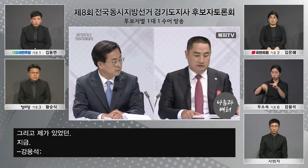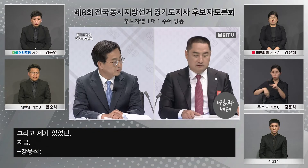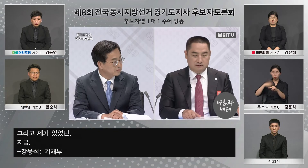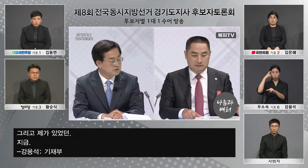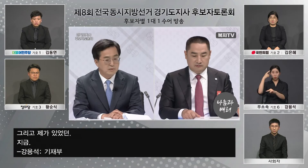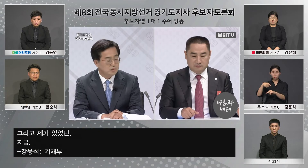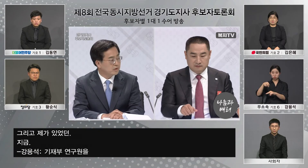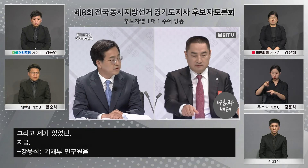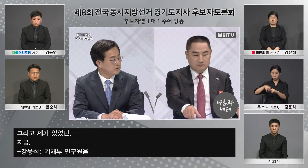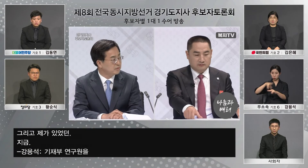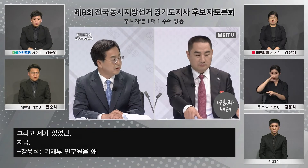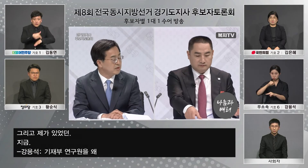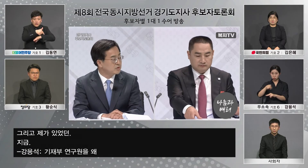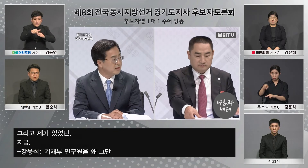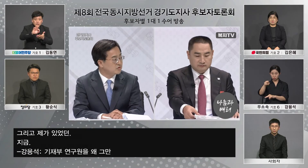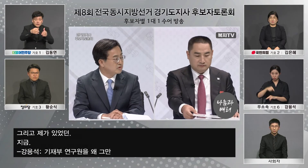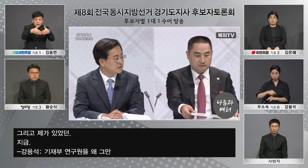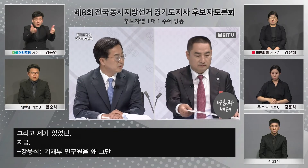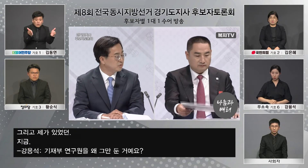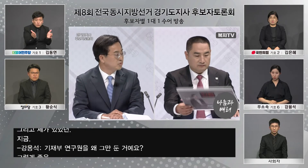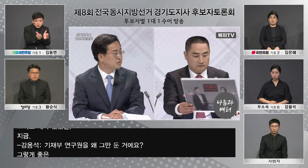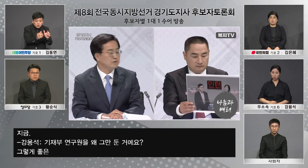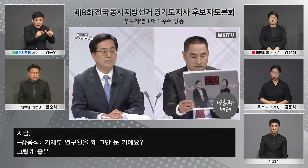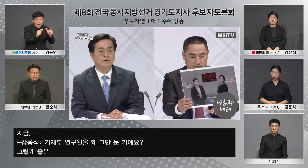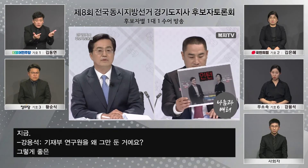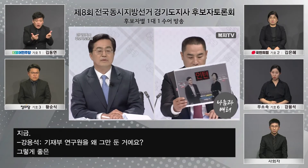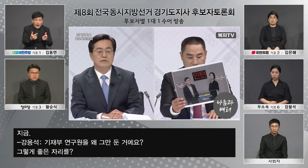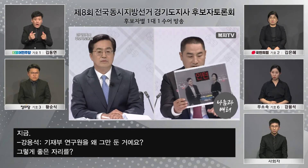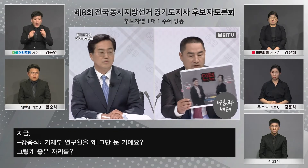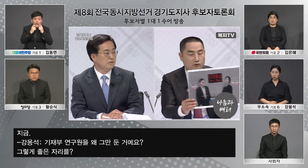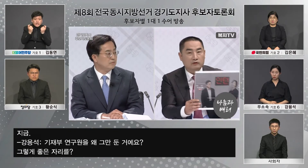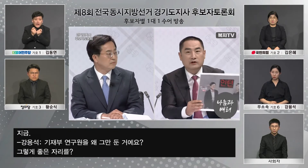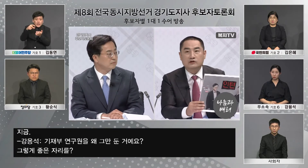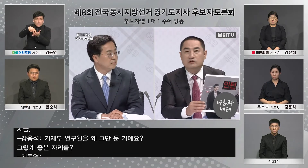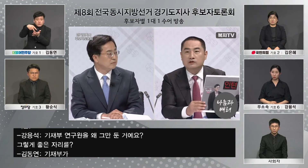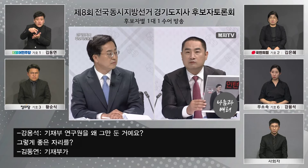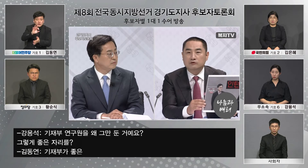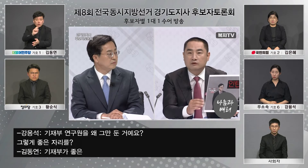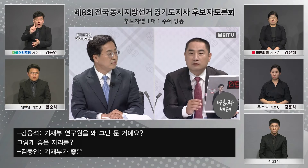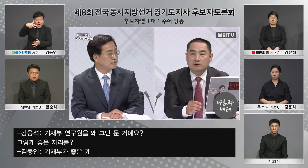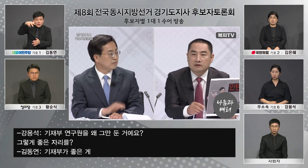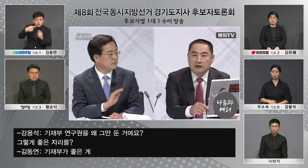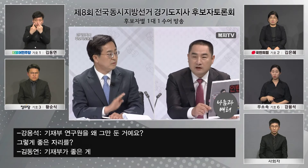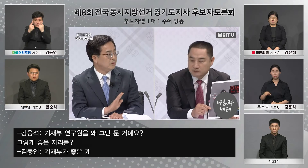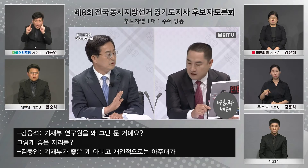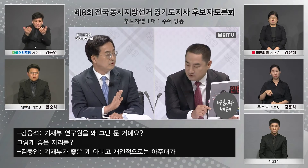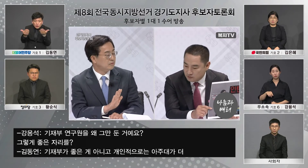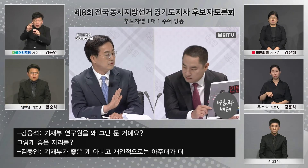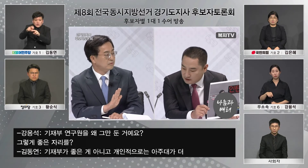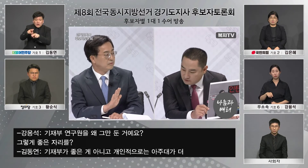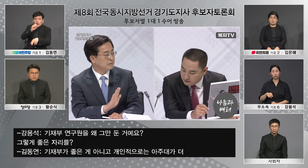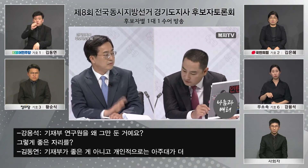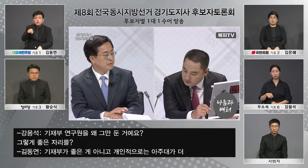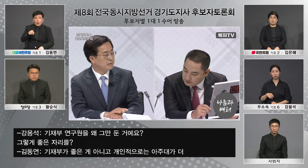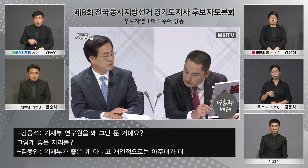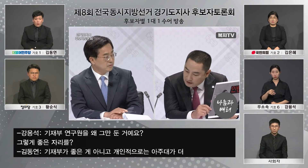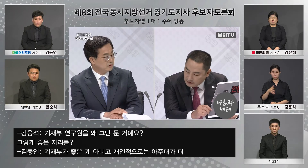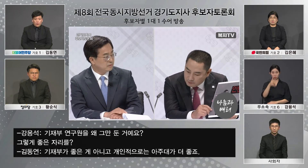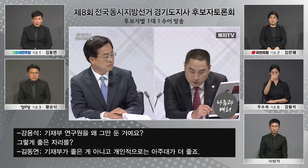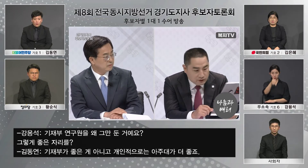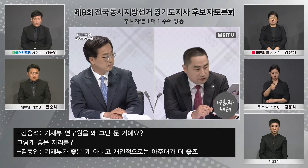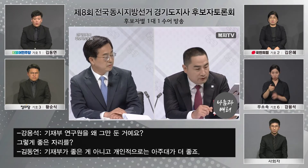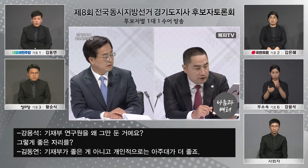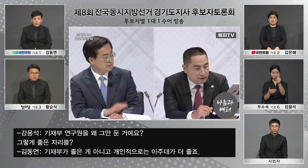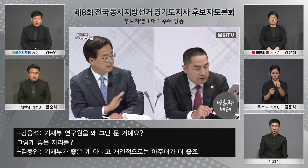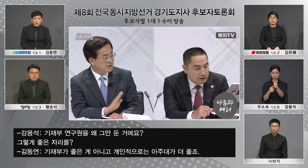자리를? 기재부가 좋은 게 아니라 오히려 개인적으로 아주대 직원이 더 좋죠. 근데 그러고 기재부를 그러고 장관님 따라서 간 건가요? 그러고 그러니까